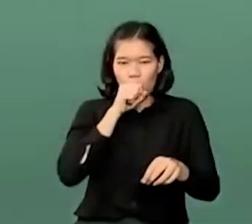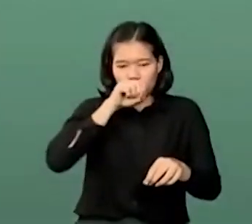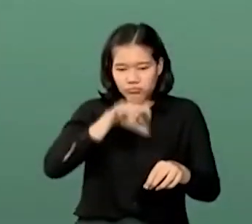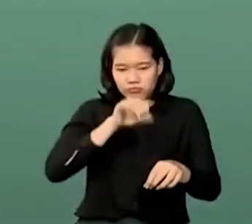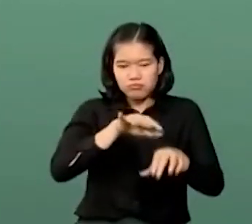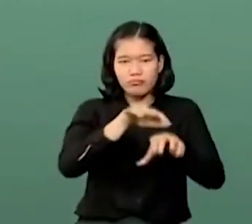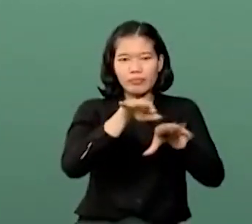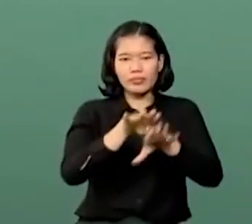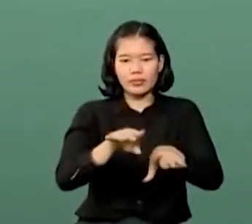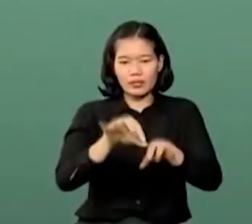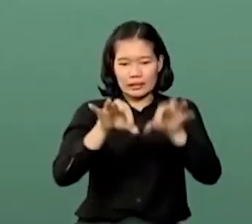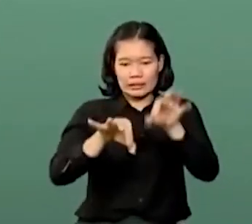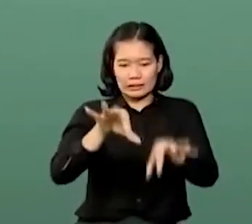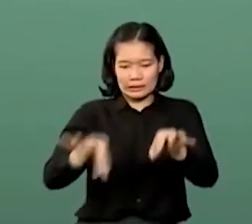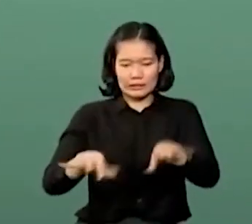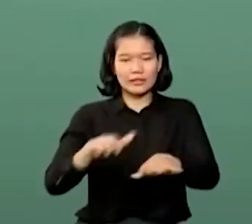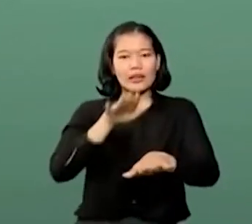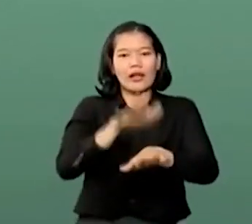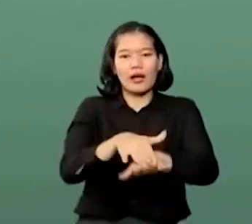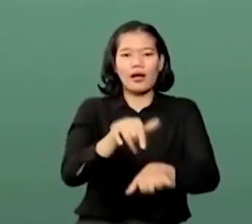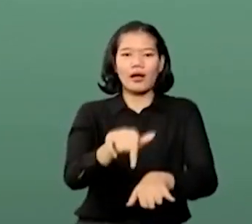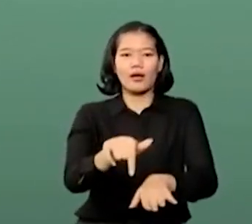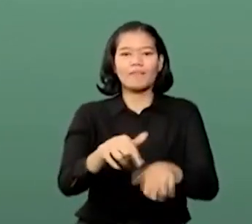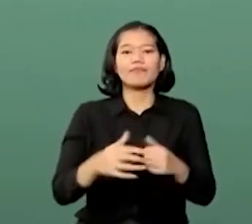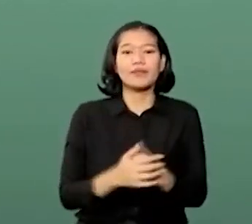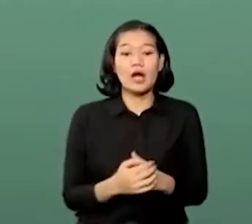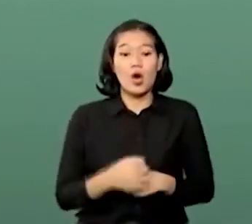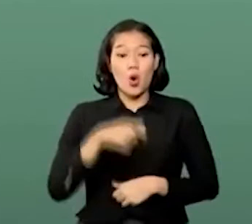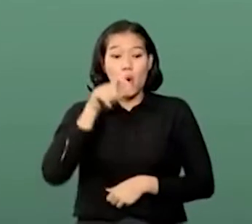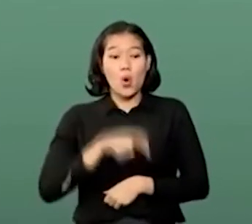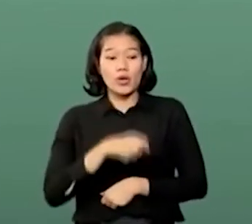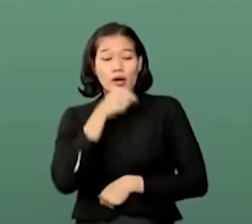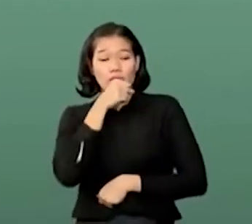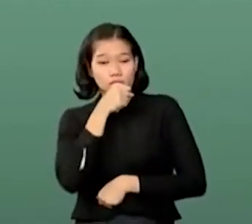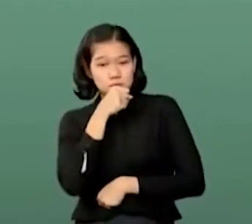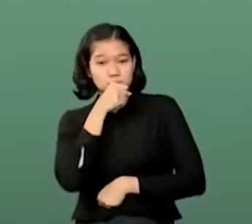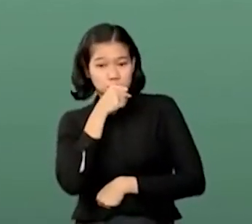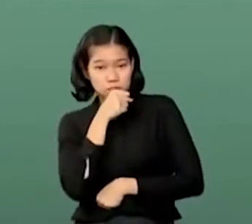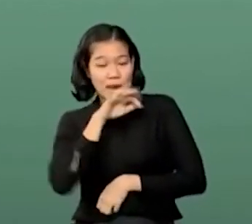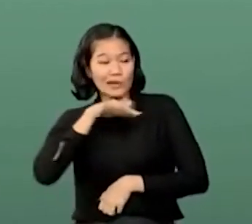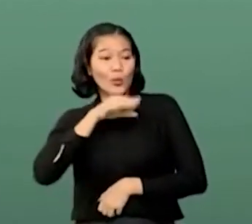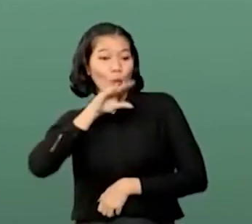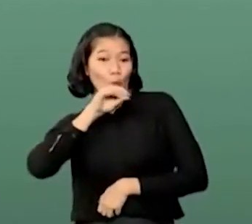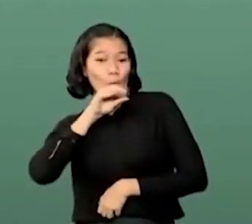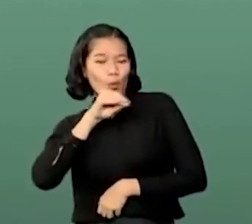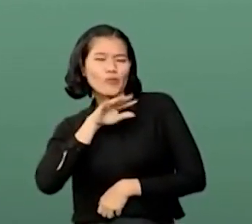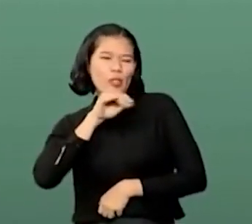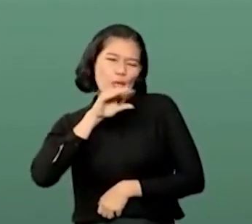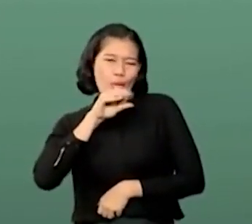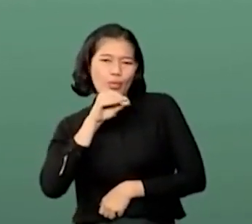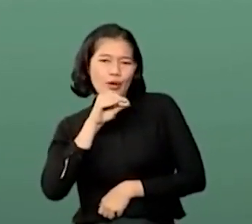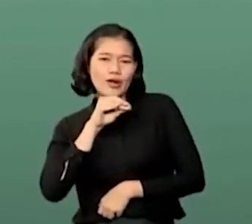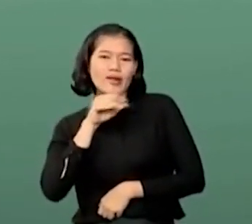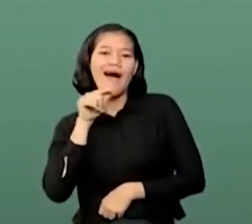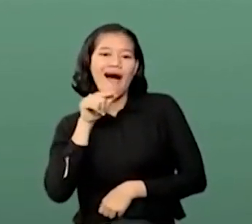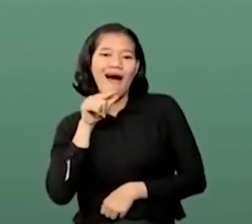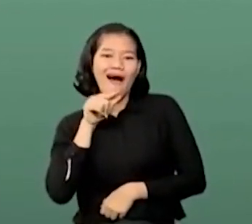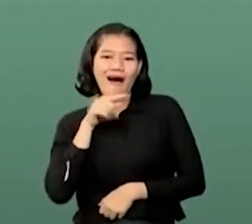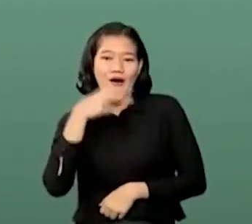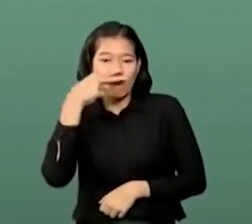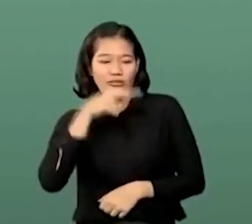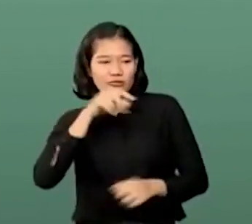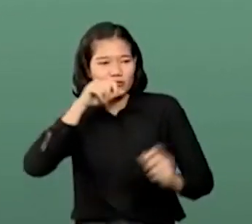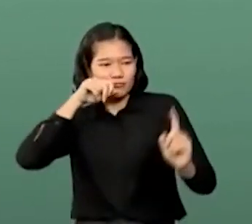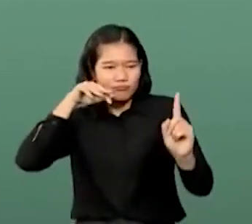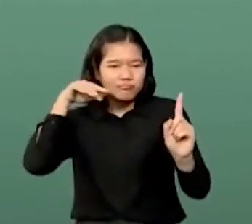orang tersebut. Bahkan, ketika seseorang batuk atau bersin atau bahkan berbicara, maka virus tersebut dapat keluar